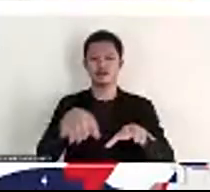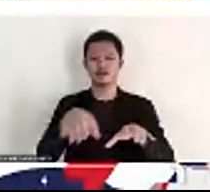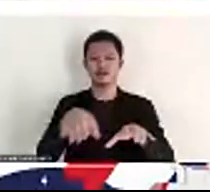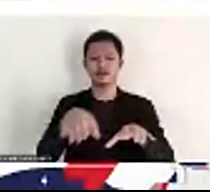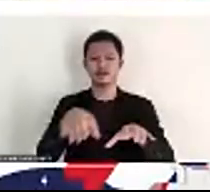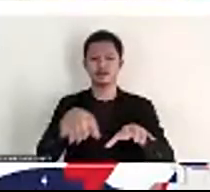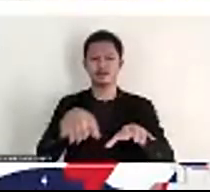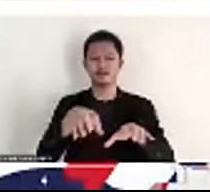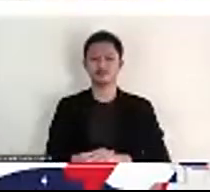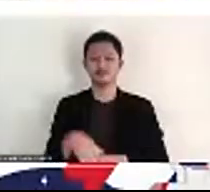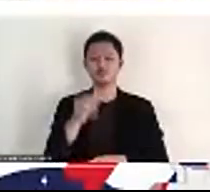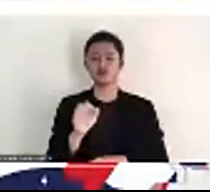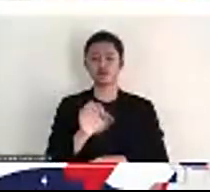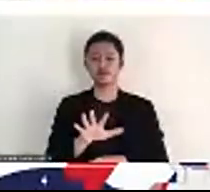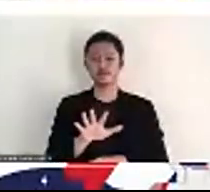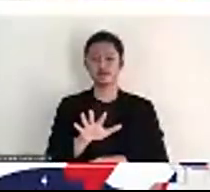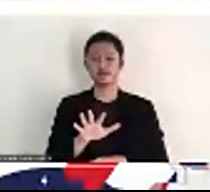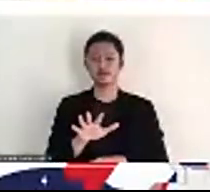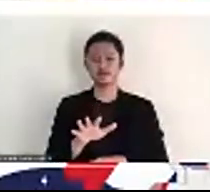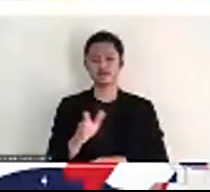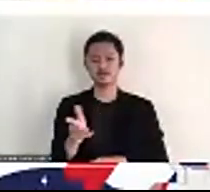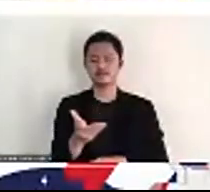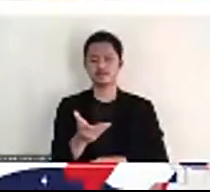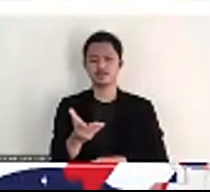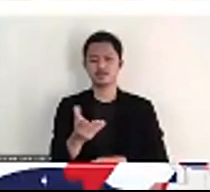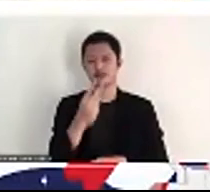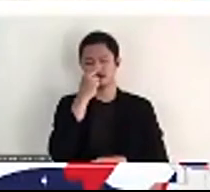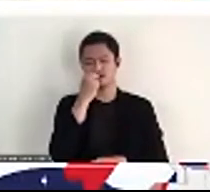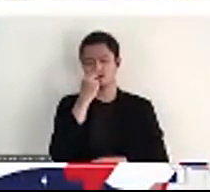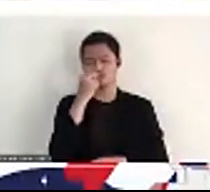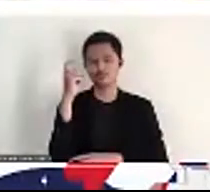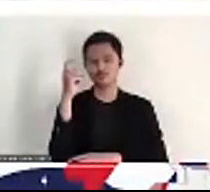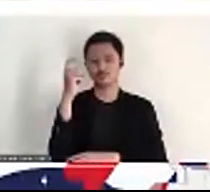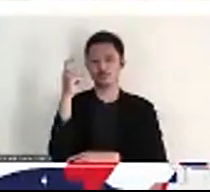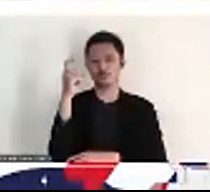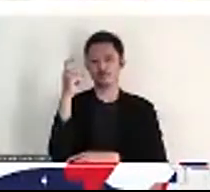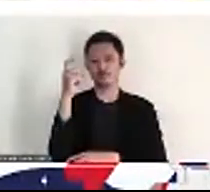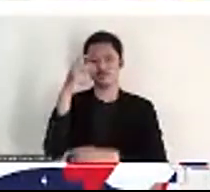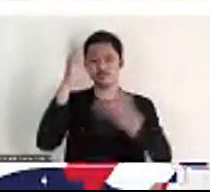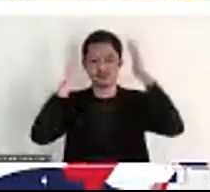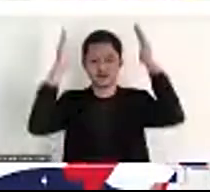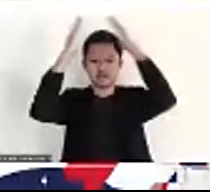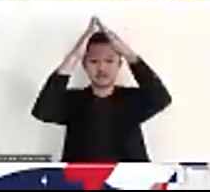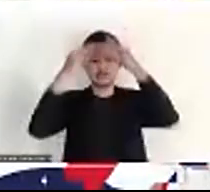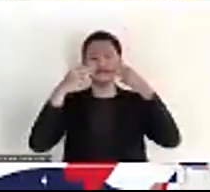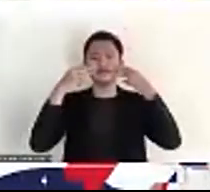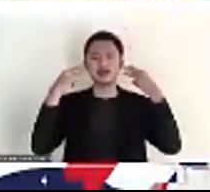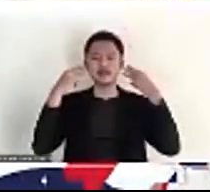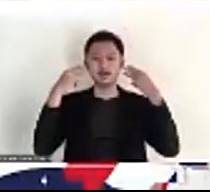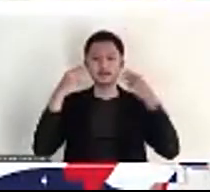di lima kota yaitu bandung-bogor Makassar malang dan